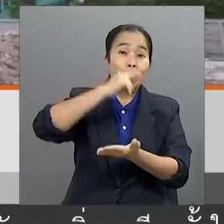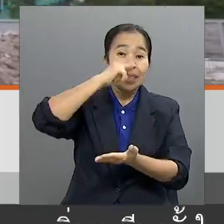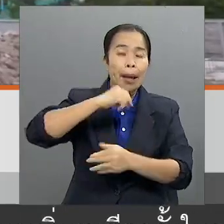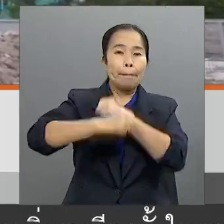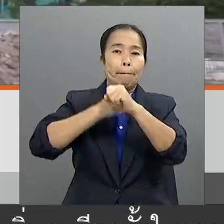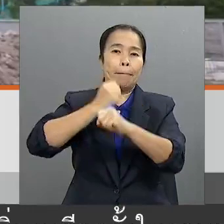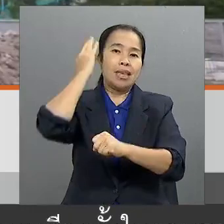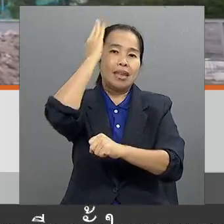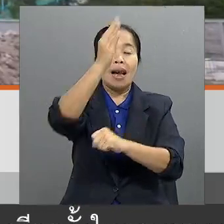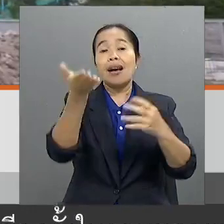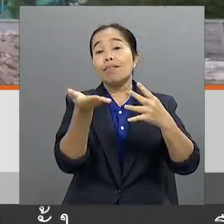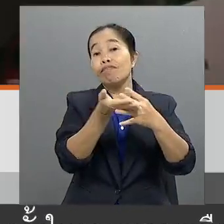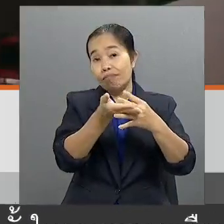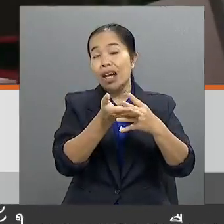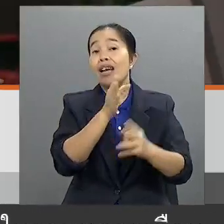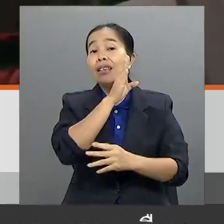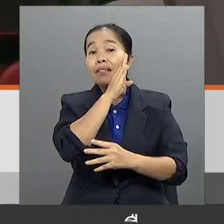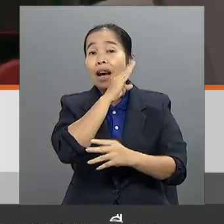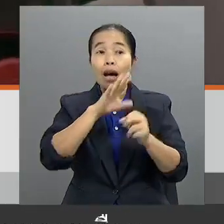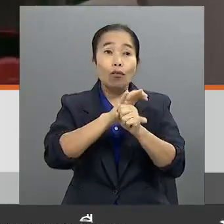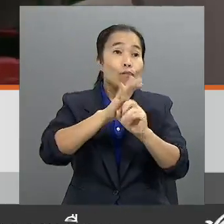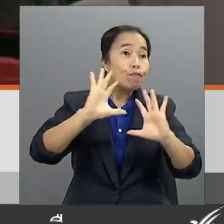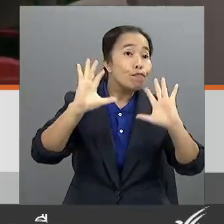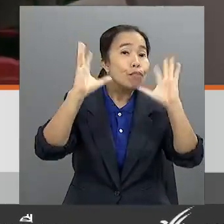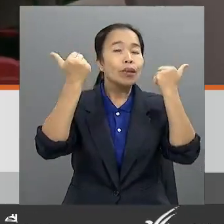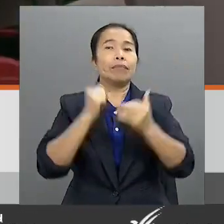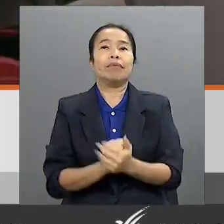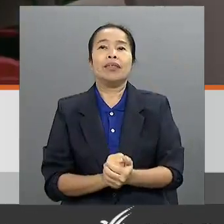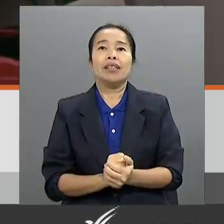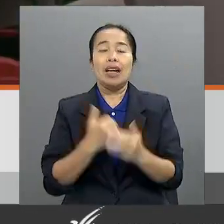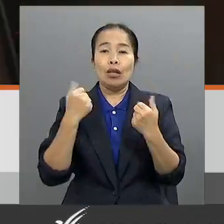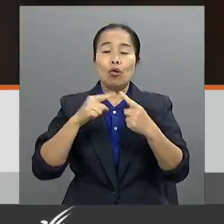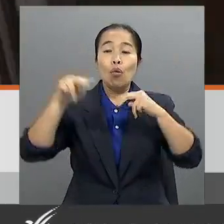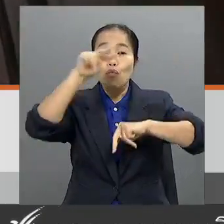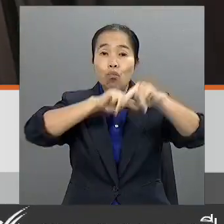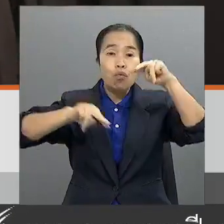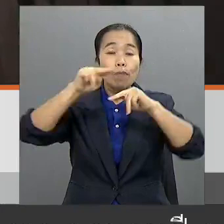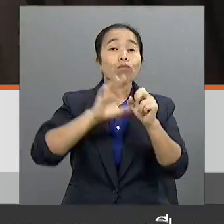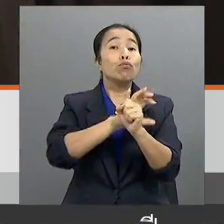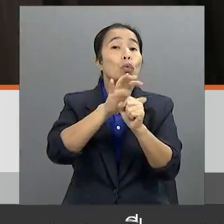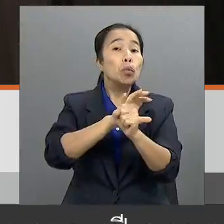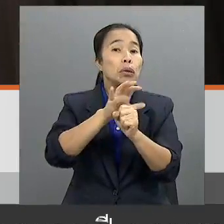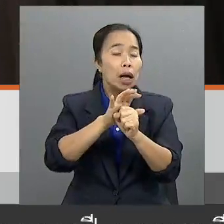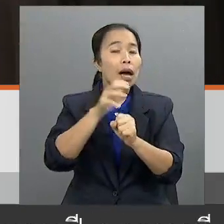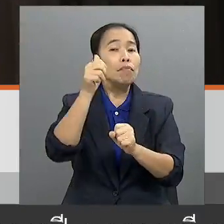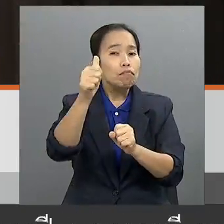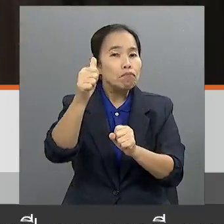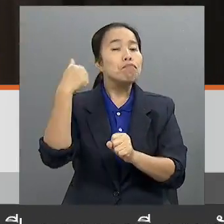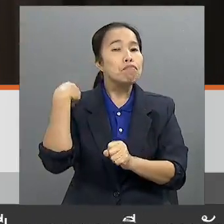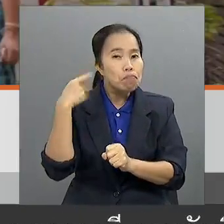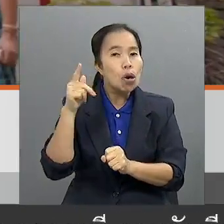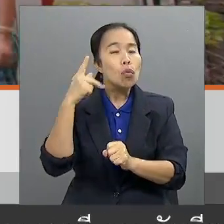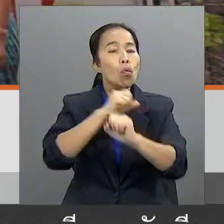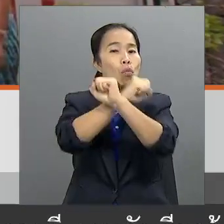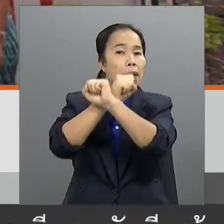คระบาดคลี่คลายไปมากกว่านี้การควบคุมโควิด-19 ในไทยอย่างได้ผลก็ยังเป็นสิ่งที่ตอกย้ำความเชื่อมั่นให้กับชา